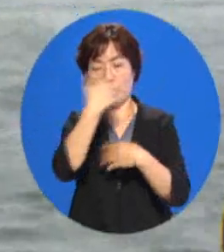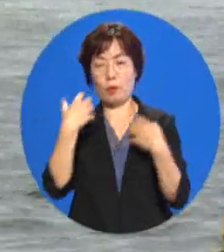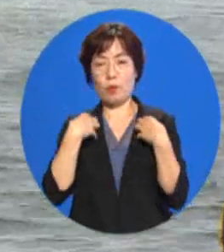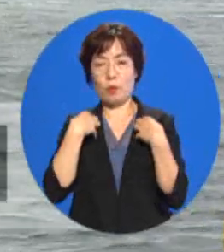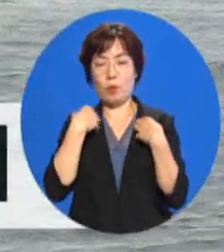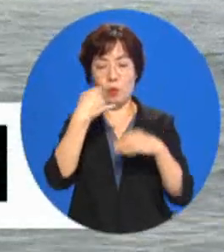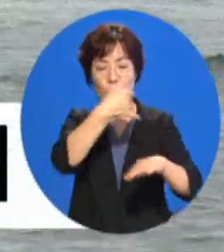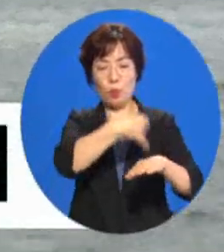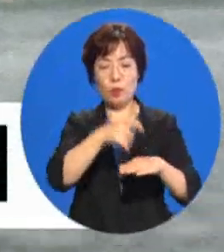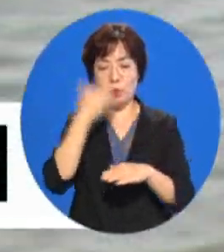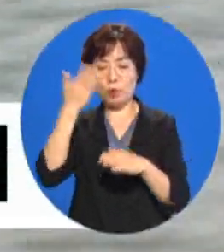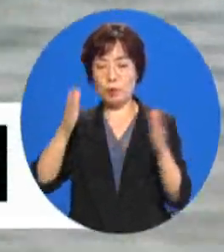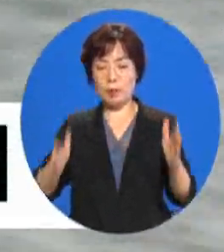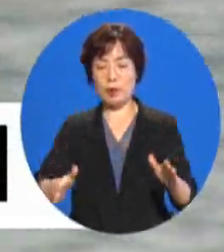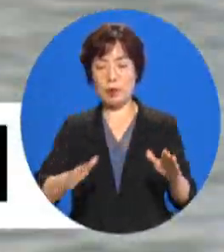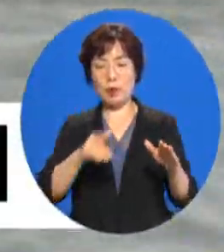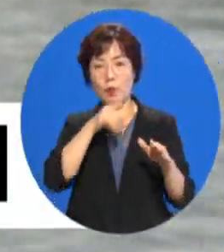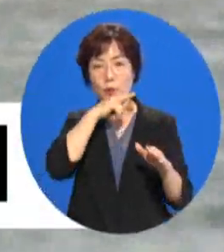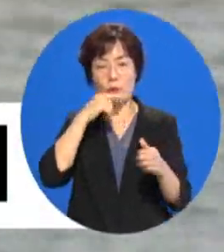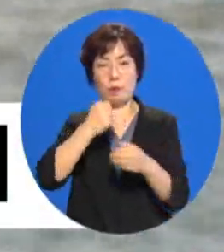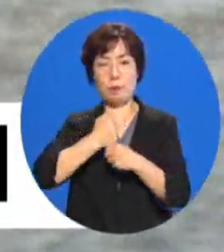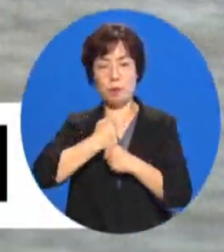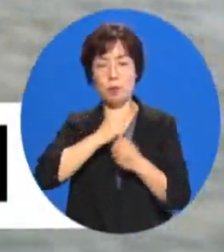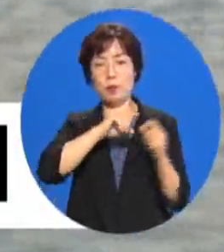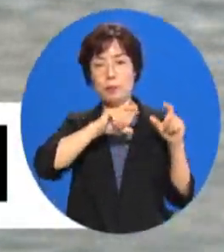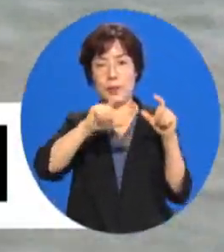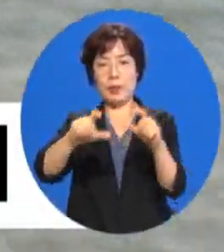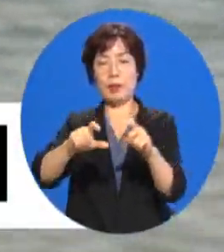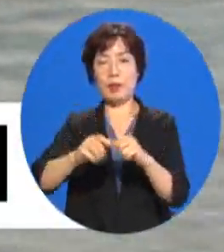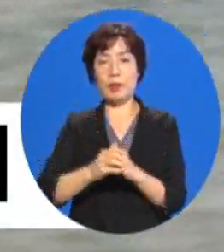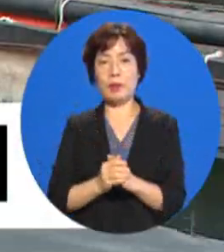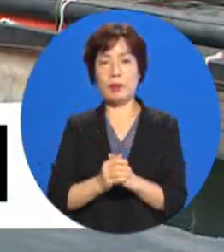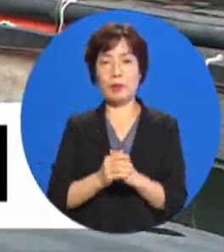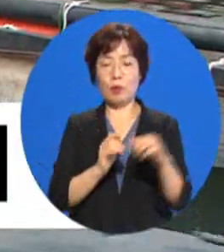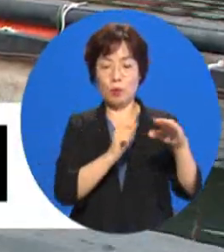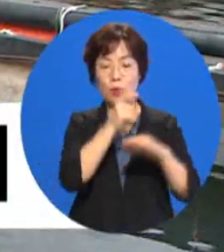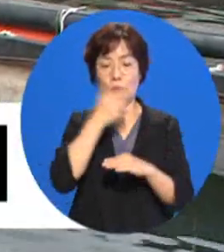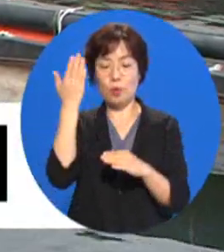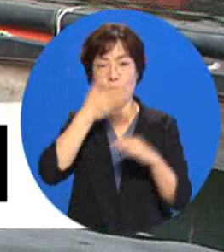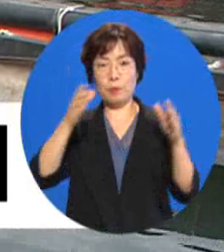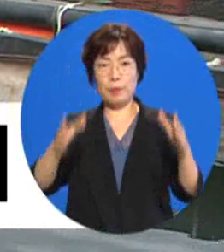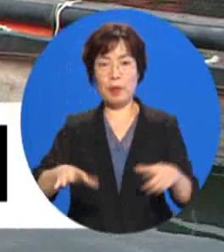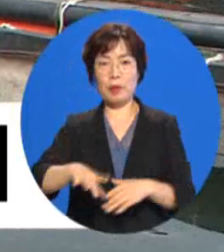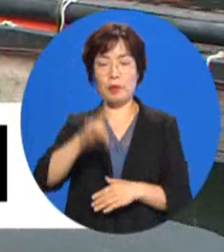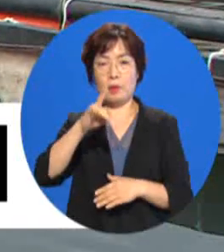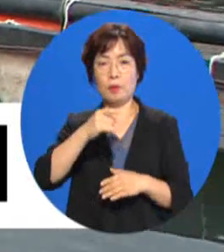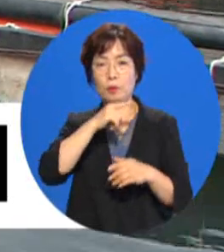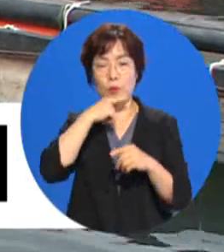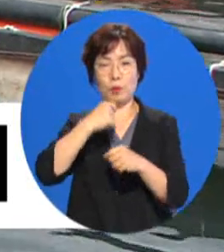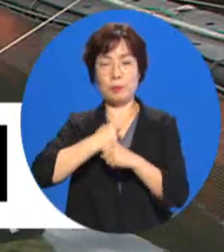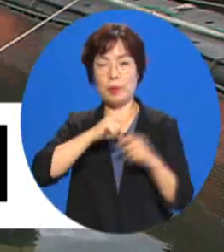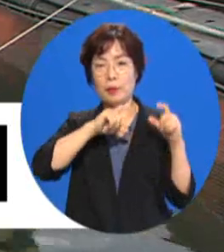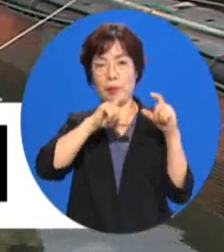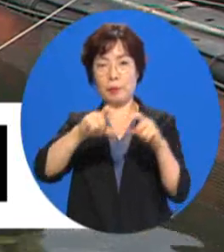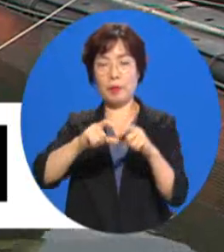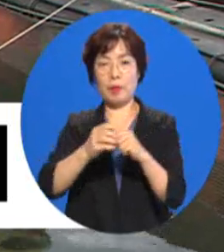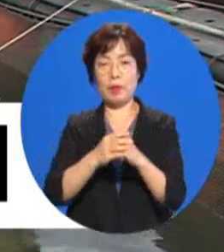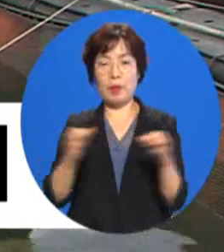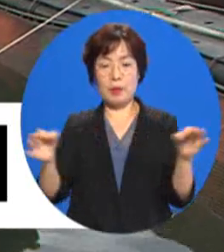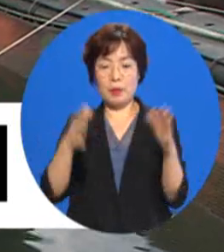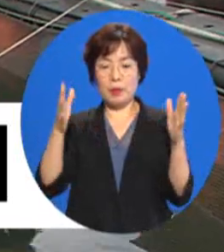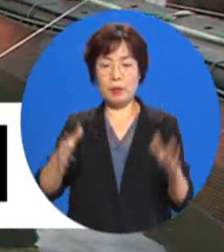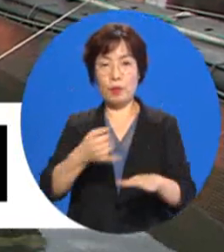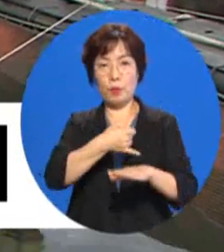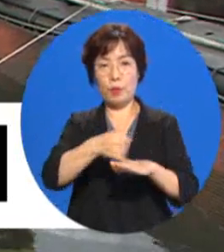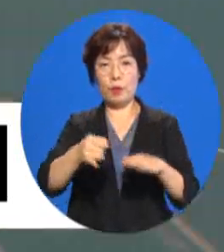완도에서 여수 해역에 적조 주의보를 발령했습니다. 고흥과 여수 해역에 첫 적조 주의보가 내린 지 불과 며칠 만에